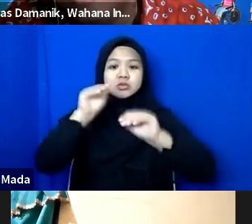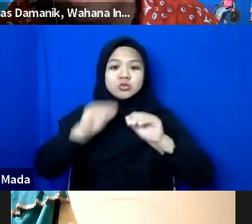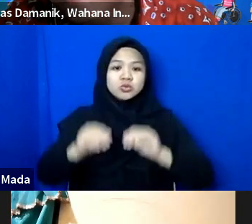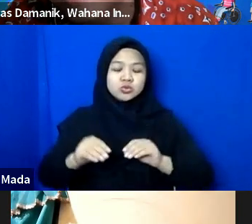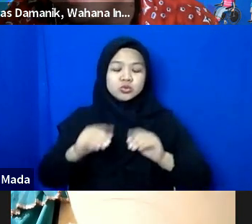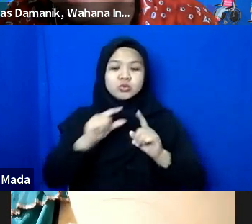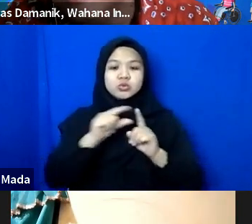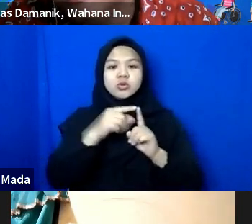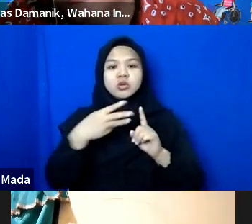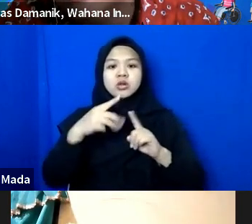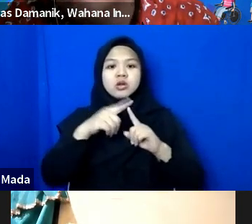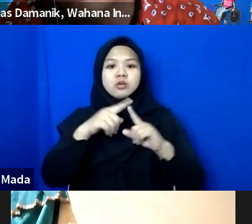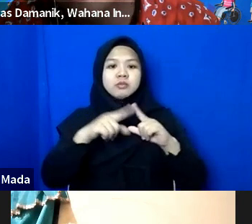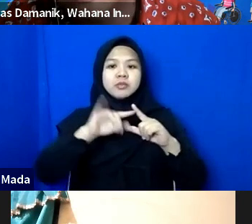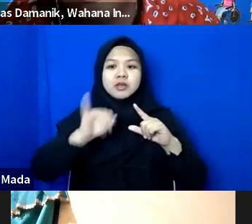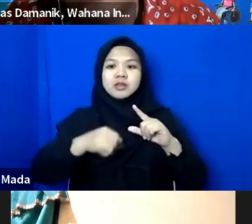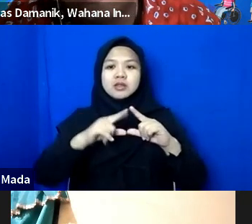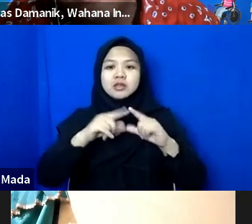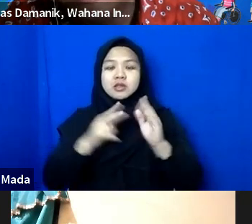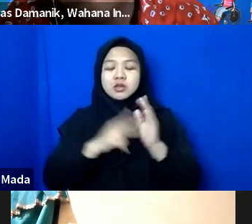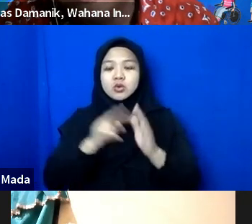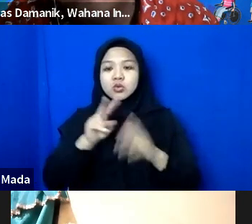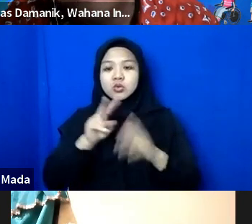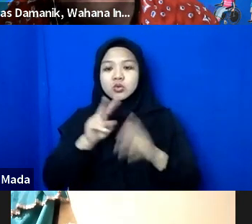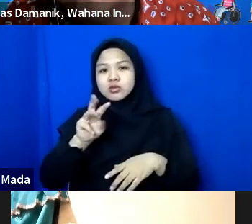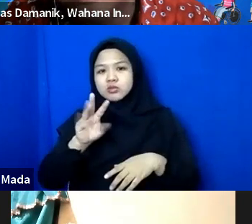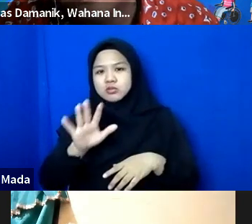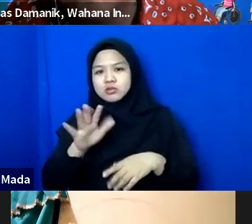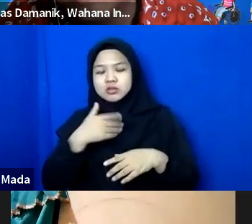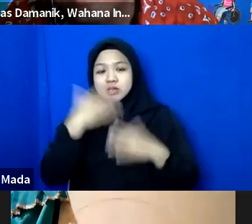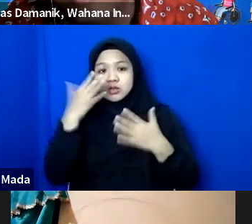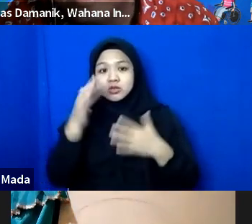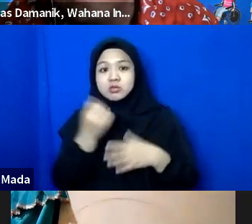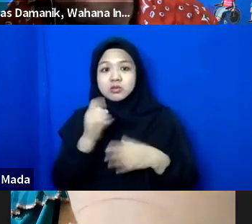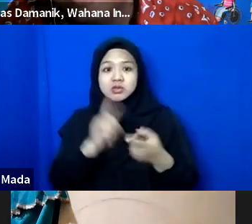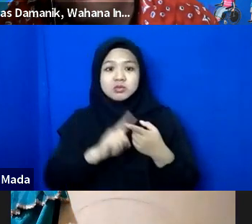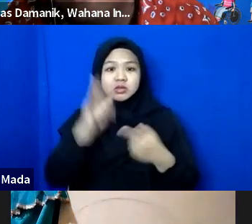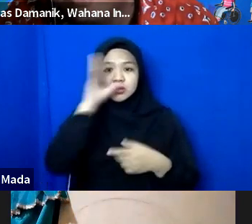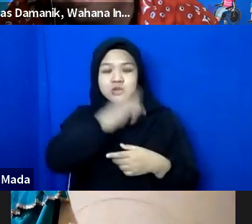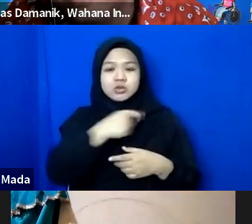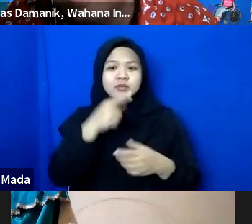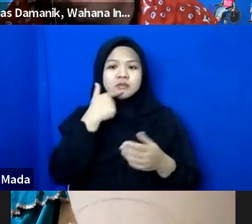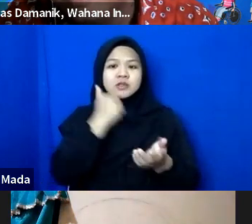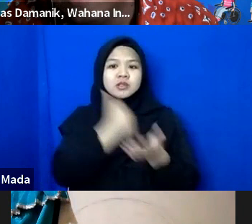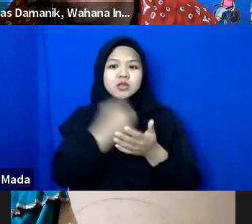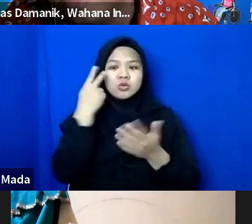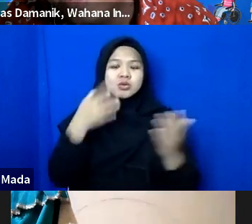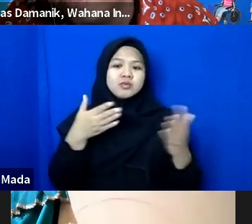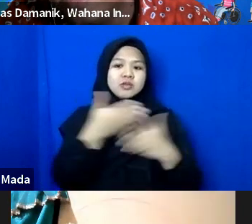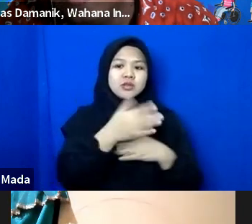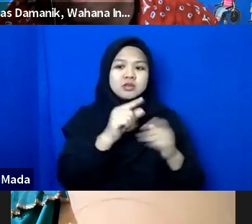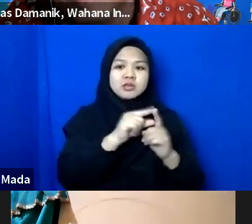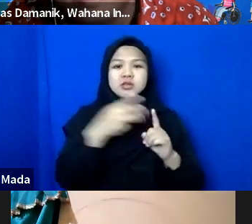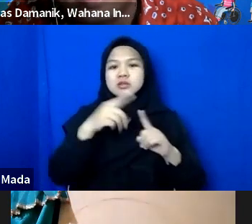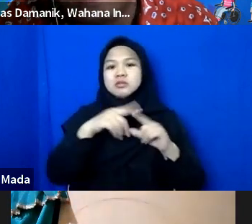peta Jalan Pendidikan 2003 5 enggak tahu seberapa teman-teman yang tahu itu karena penting untuk kita bisa mengintervensi peta Jalan